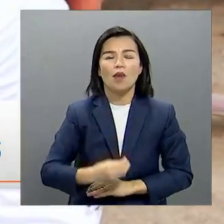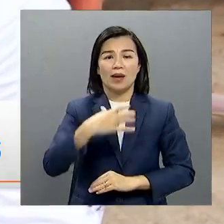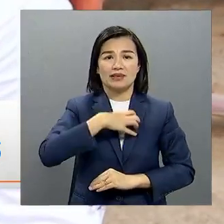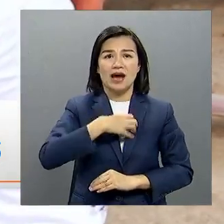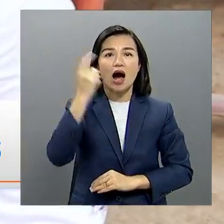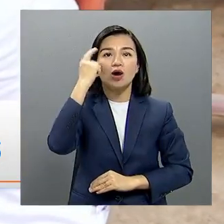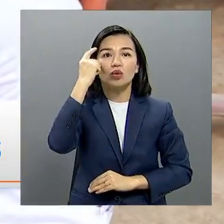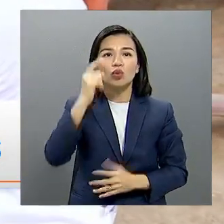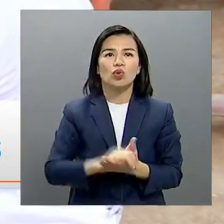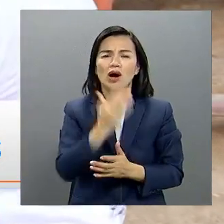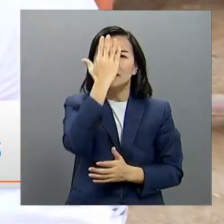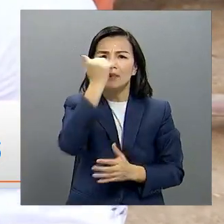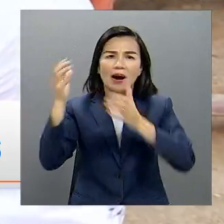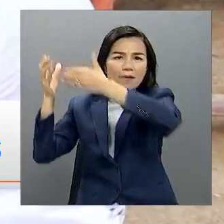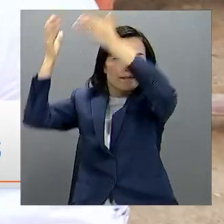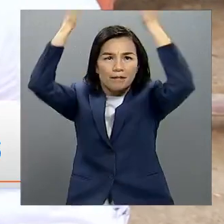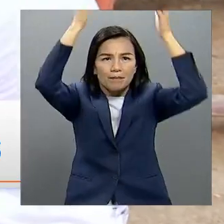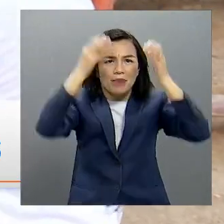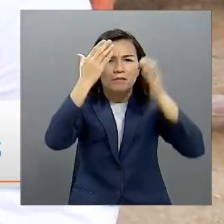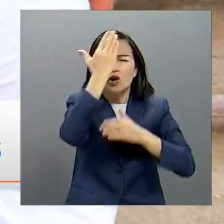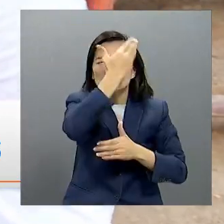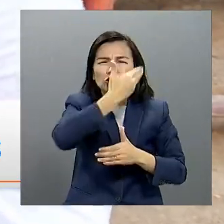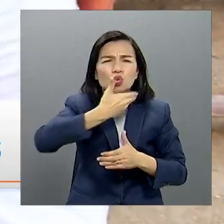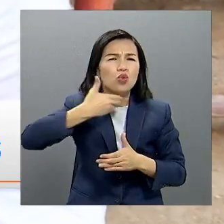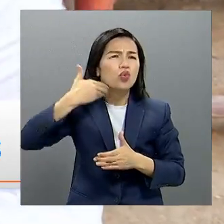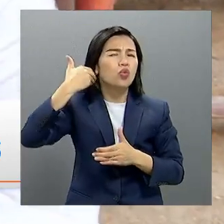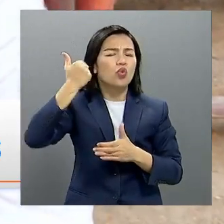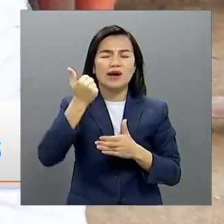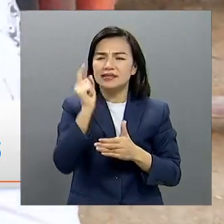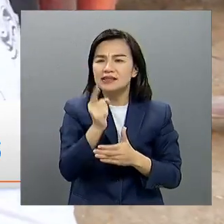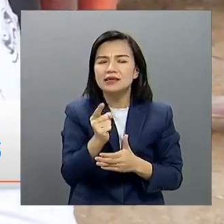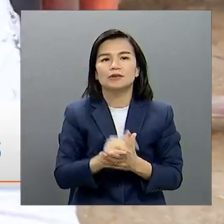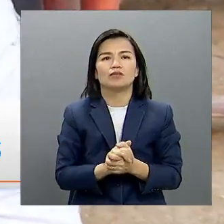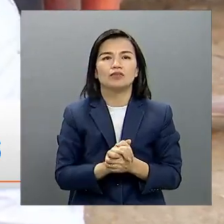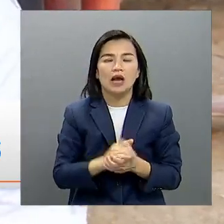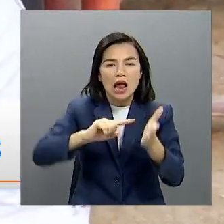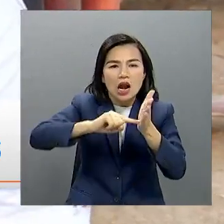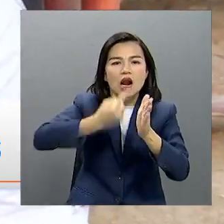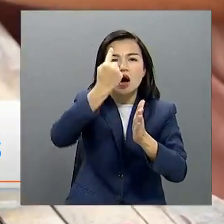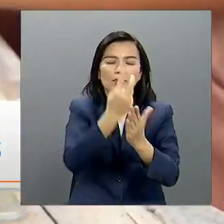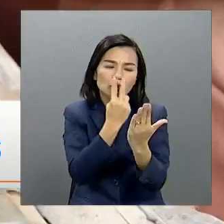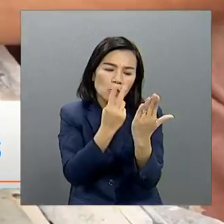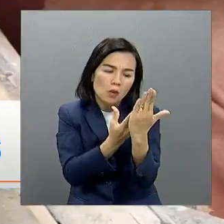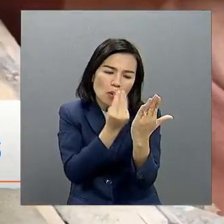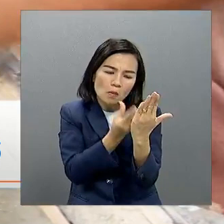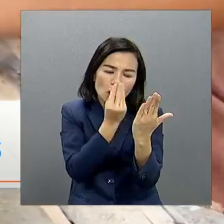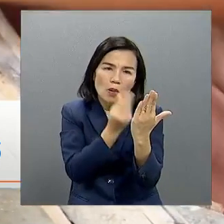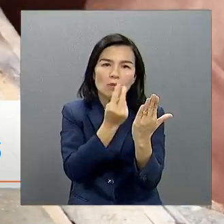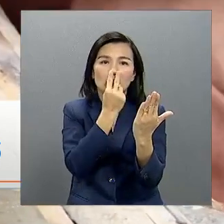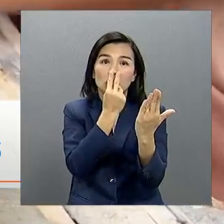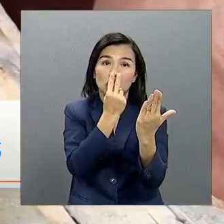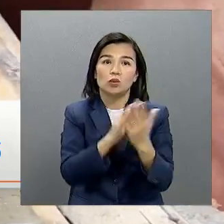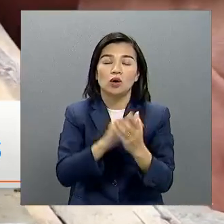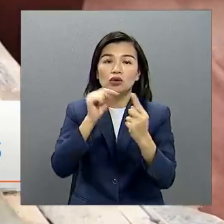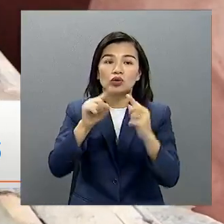ำไมงานหัวโขนถึงมีความสวยงามวิจิตรงดงามขนาดนี้ก็เริ่มที่จะศึกษาค้นคว้าหาความรู้จากครูช่างทำหัวโขน